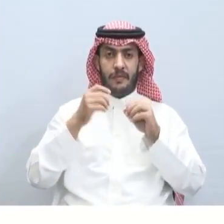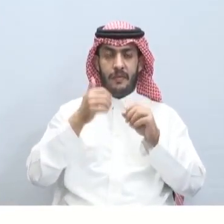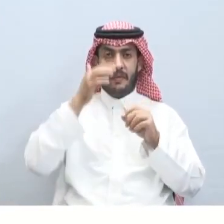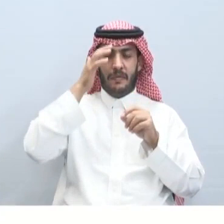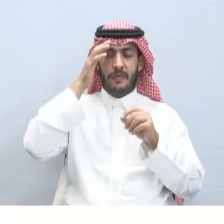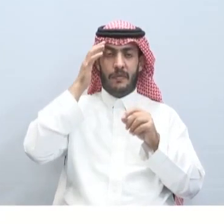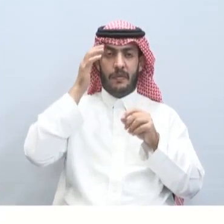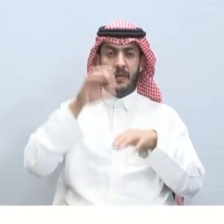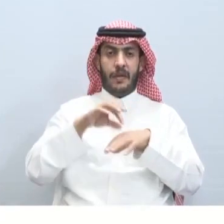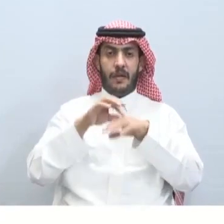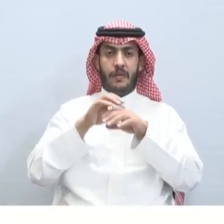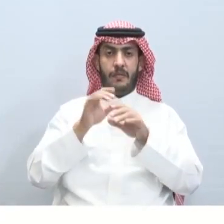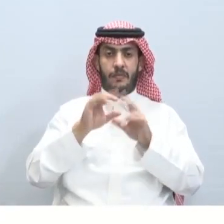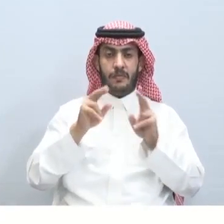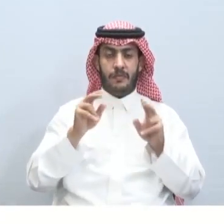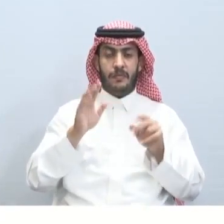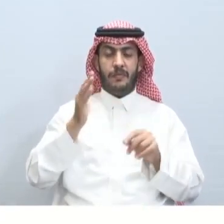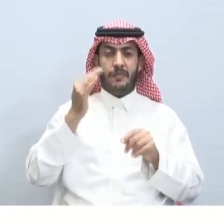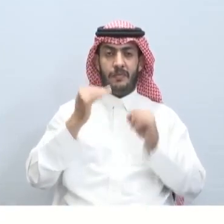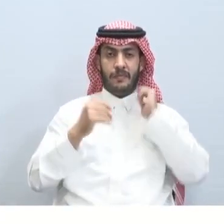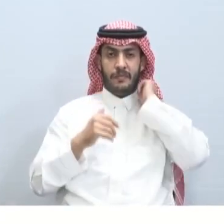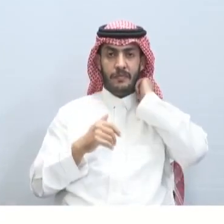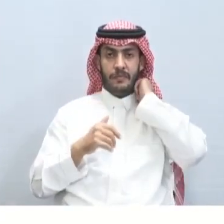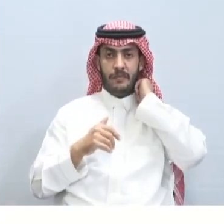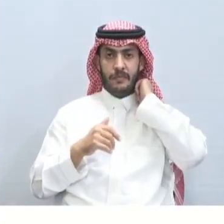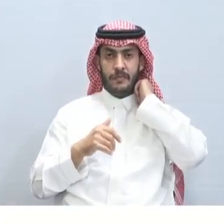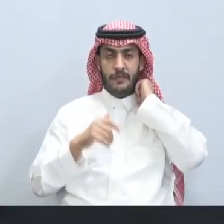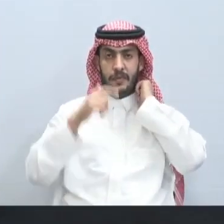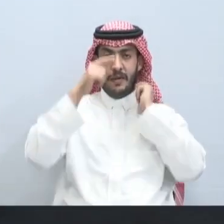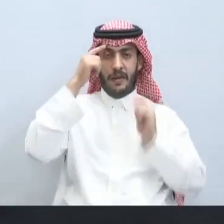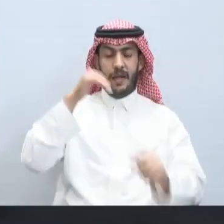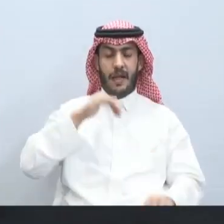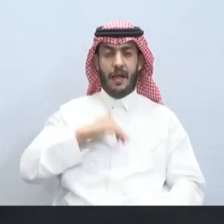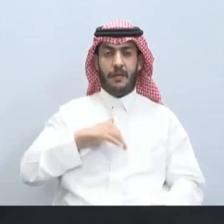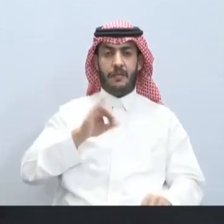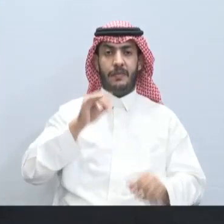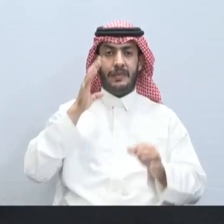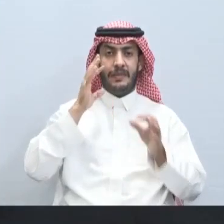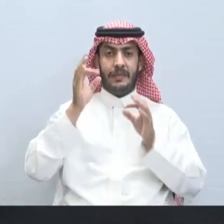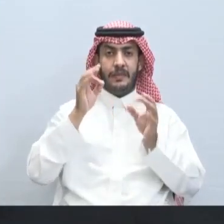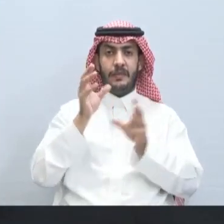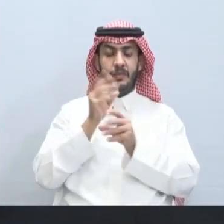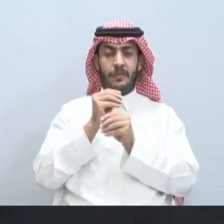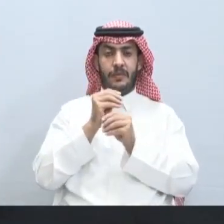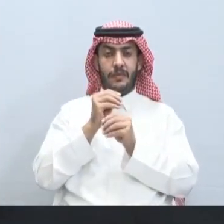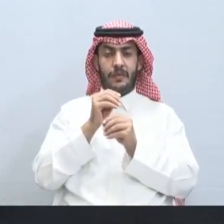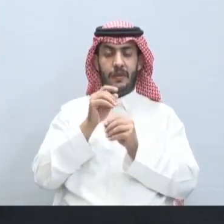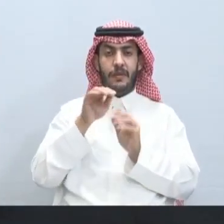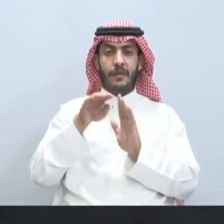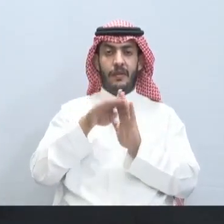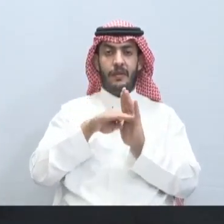جديده لكل من العملاء والمنتجات ذكرنا سابقا حينما نود وضع حتى في الاستراتيجيه التسويق لابد ان